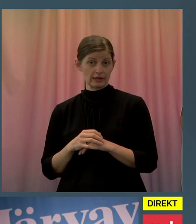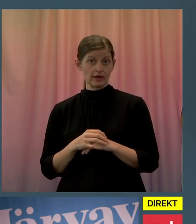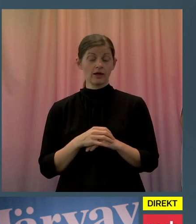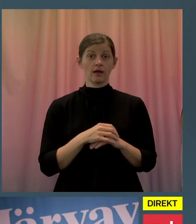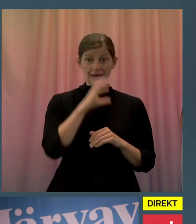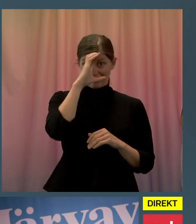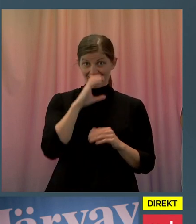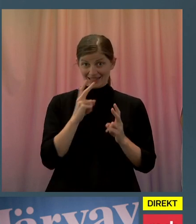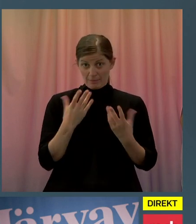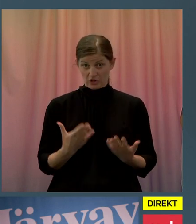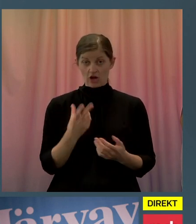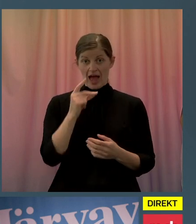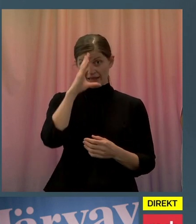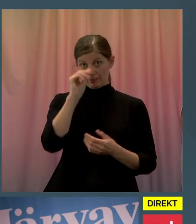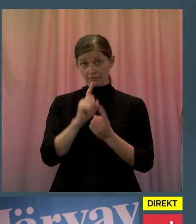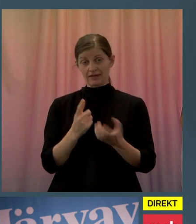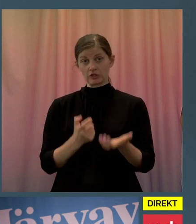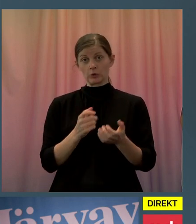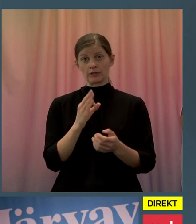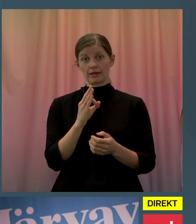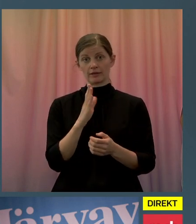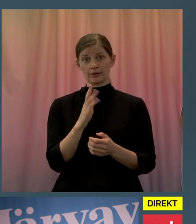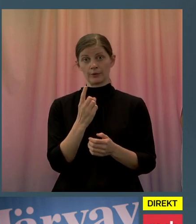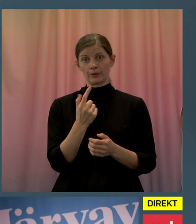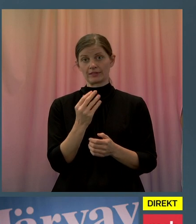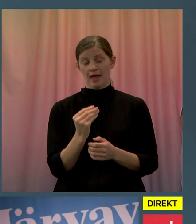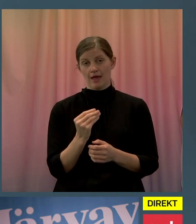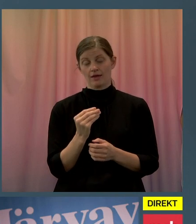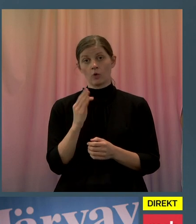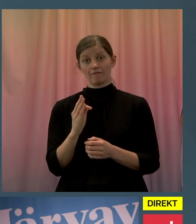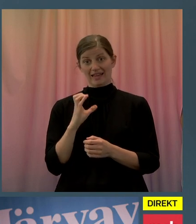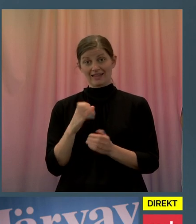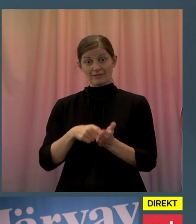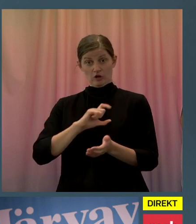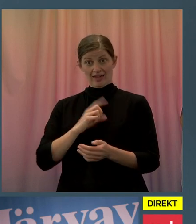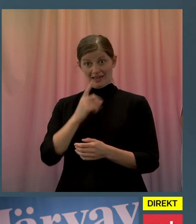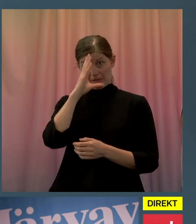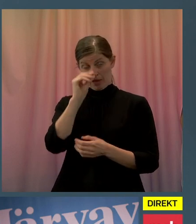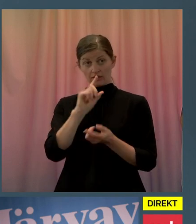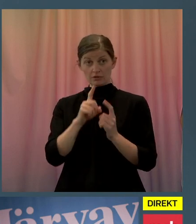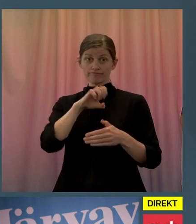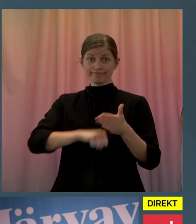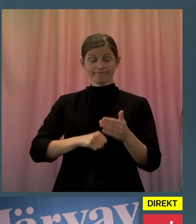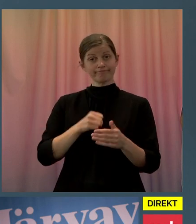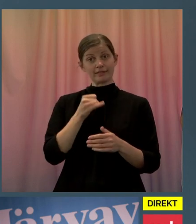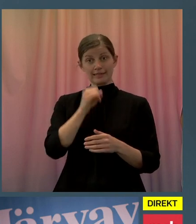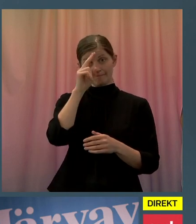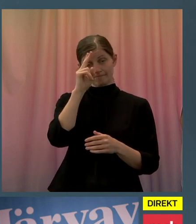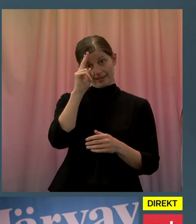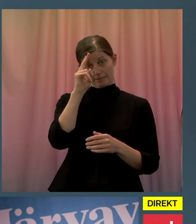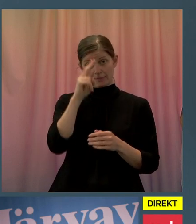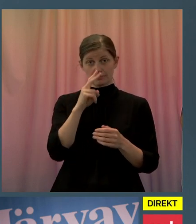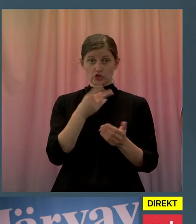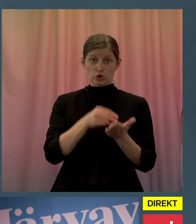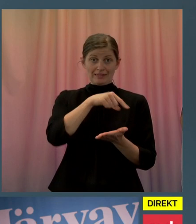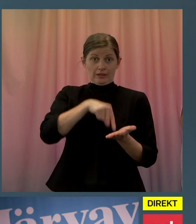man ihjäl i Hjulsta. Och i fredags förra veckan dödades en man klockan 8 på Västermalmsgallerian på